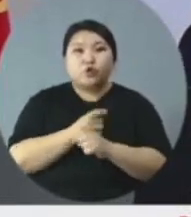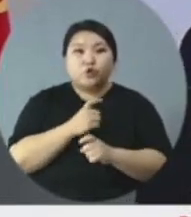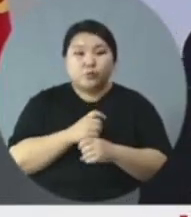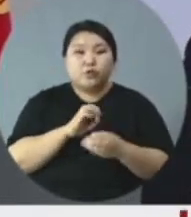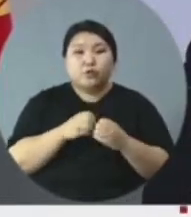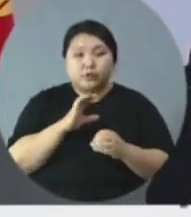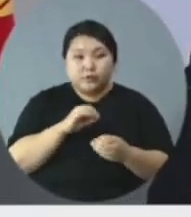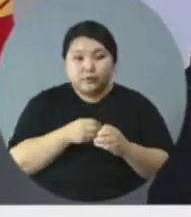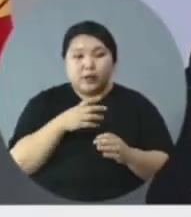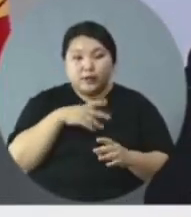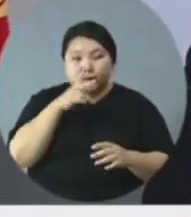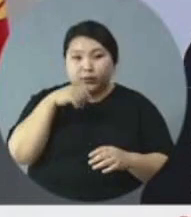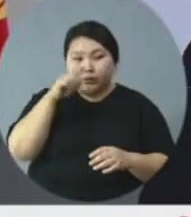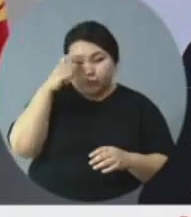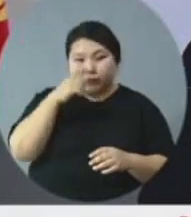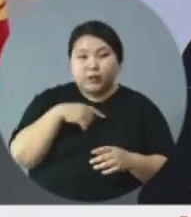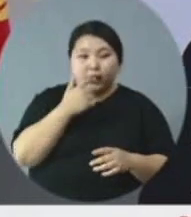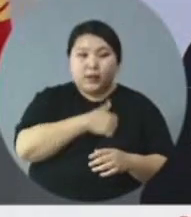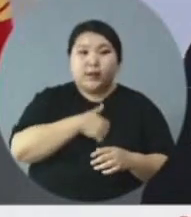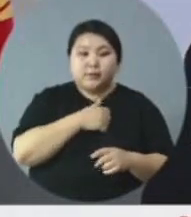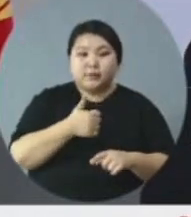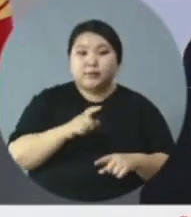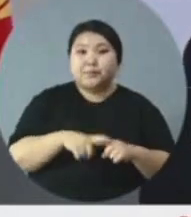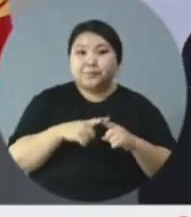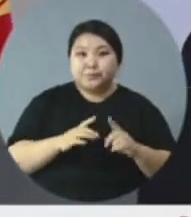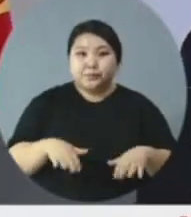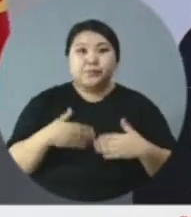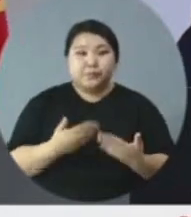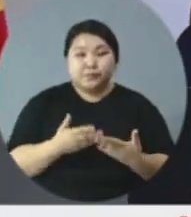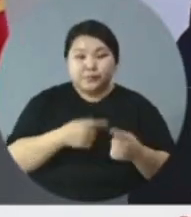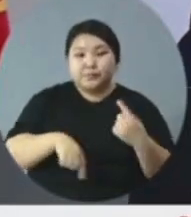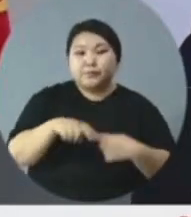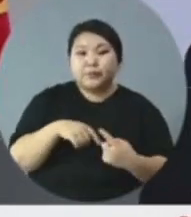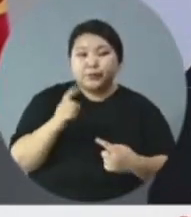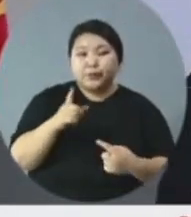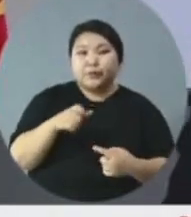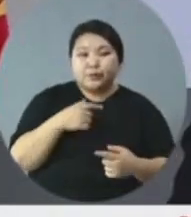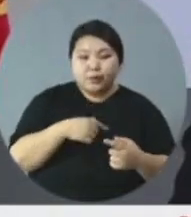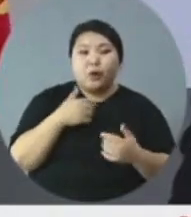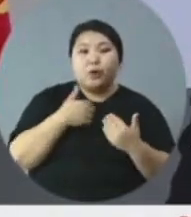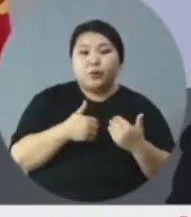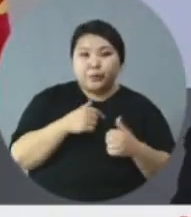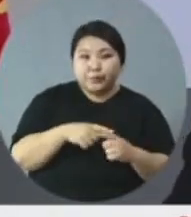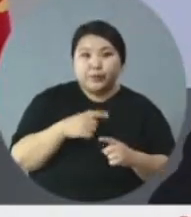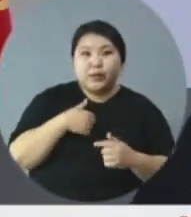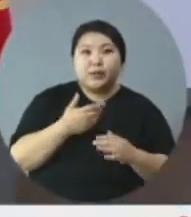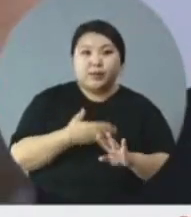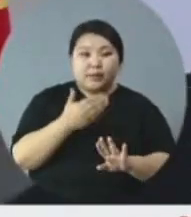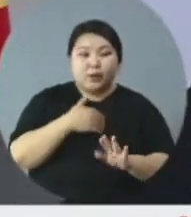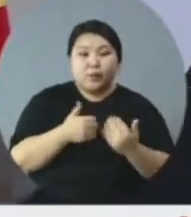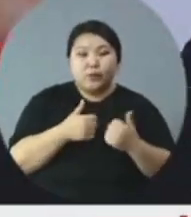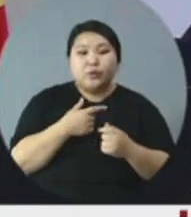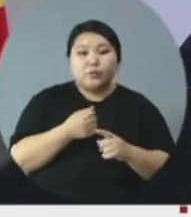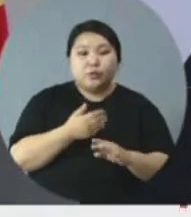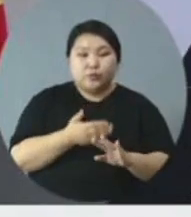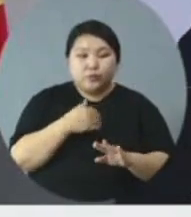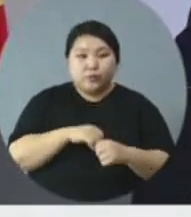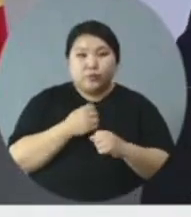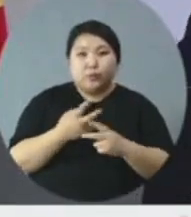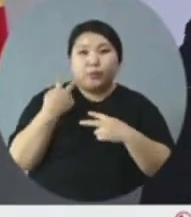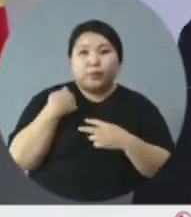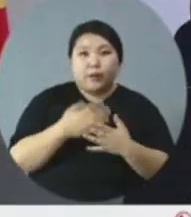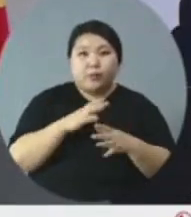бодлогыг хэрэгжүүлэх үүднээс бол цалин хөлс нь хангалттай сайн нэмж өгөөд иргэд тэр хүн өөрөө хүүхдээ одоо тий наад захынхаа хүүхдийнхээ мөнгө лэж